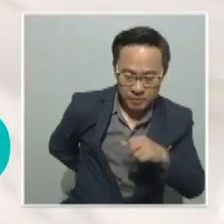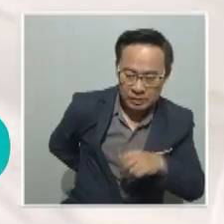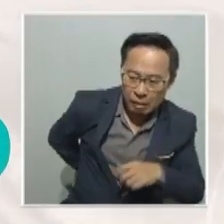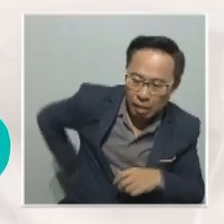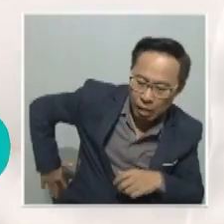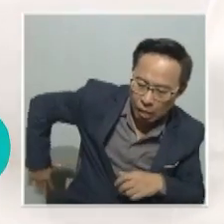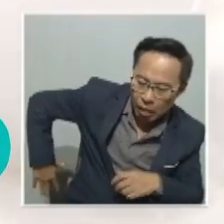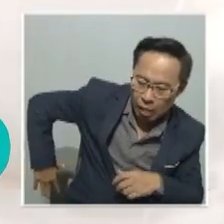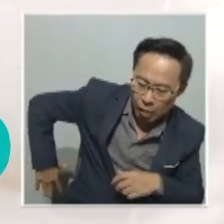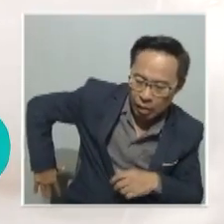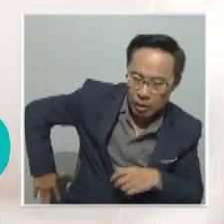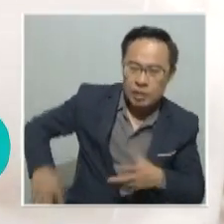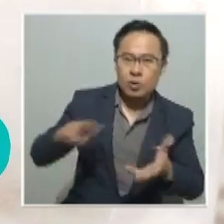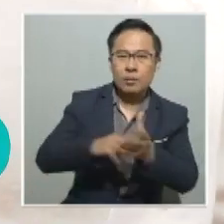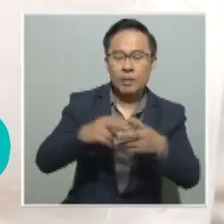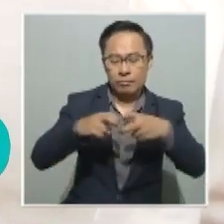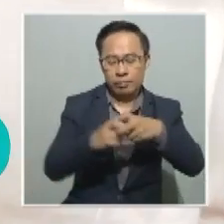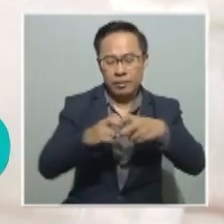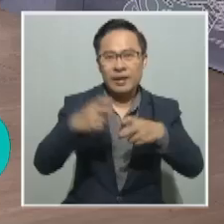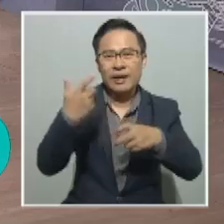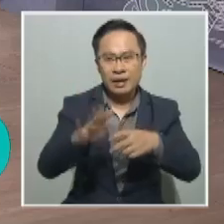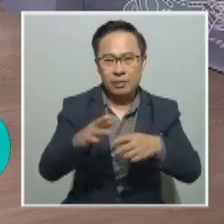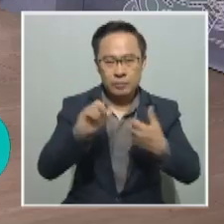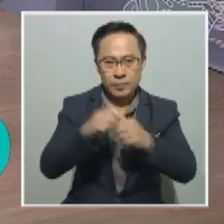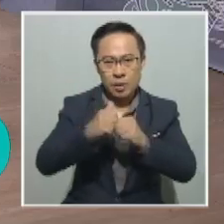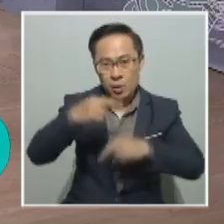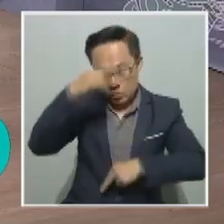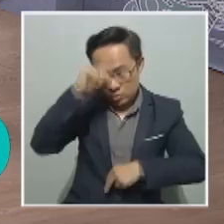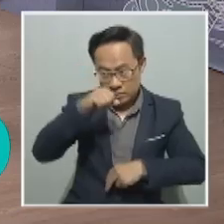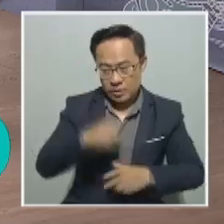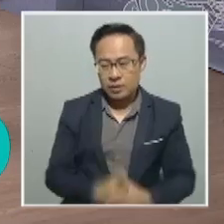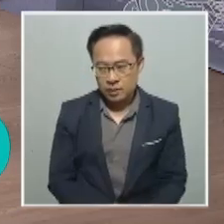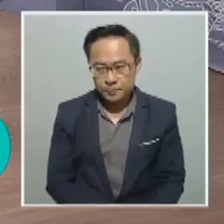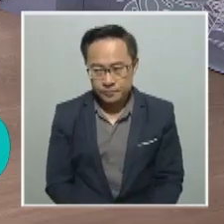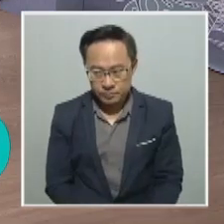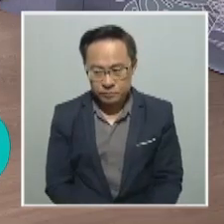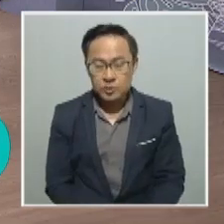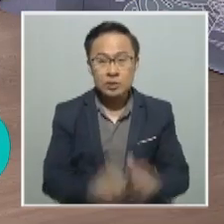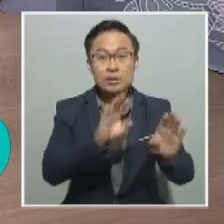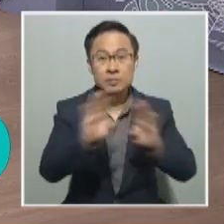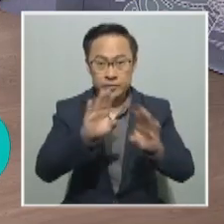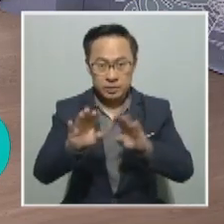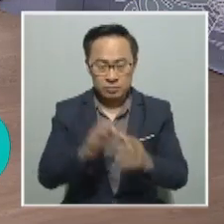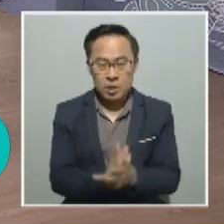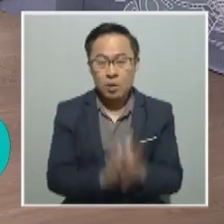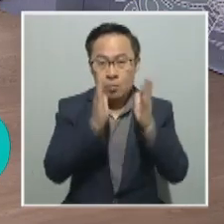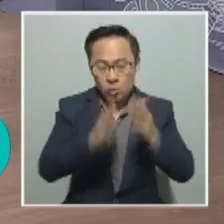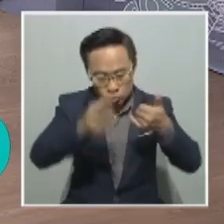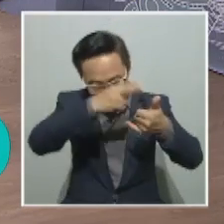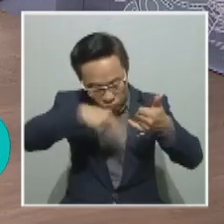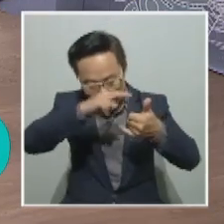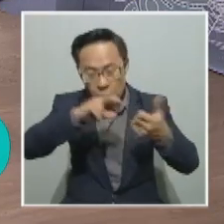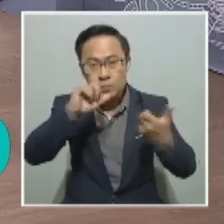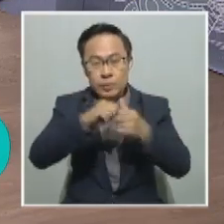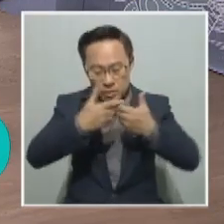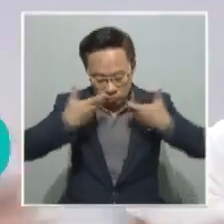ะครับแต่ต้องมีของเดิมด้วยนะคือไม่ใช่ว่าของเดิมก็ทำได้แค่นี้อยู่แล้วเพราะบางทีบางคนเนี่ยอาจจะมีความผิดปกติทางกายภาพอยู่